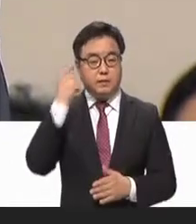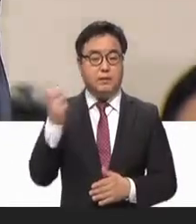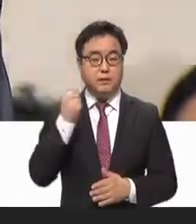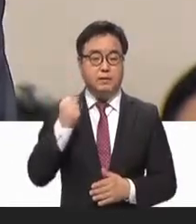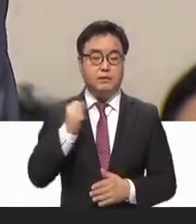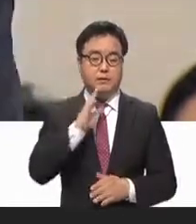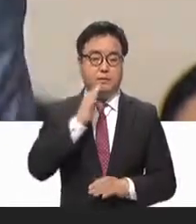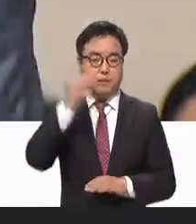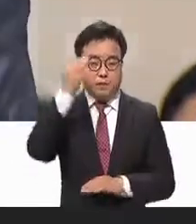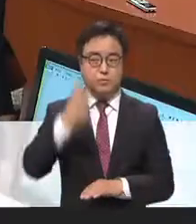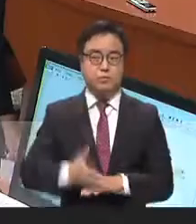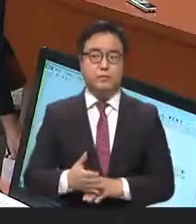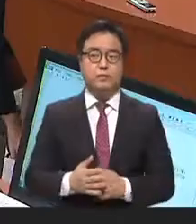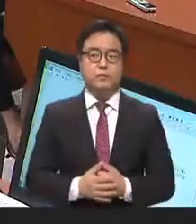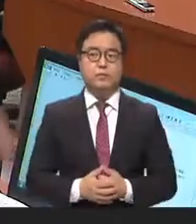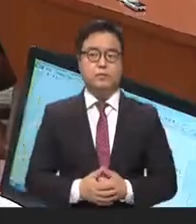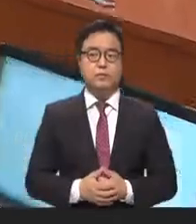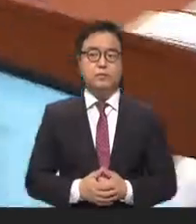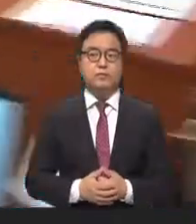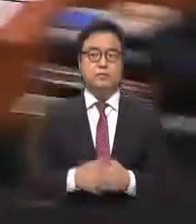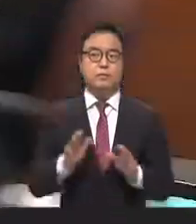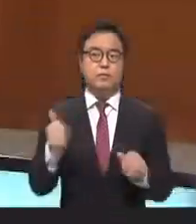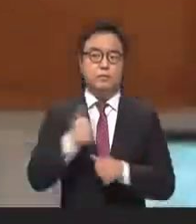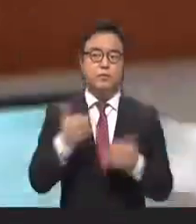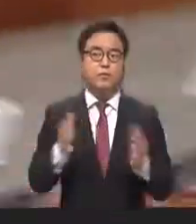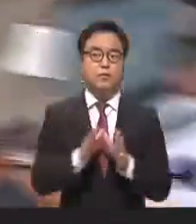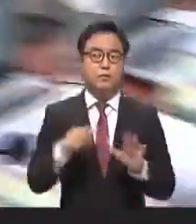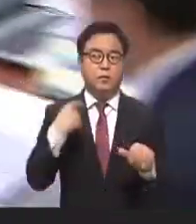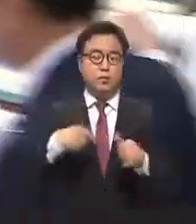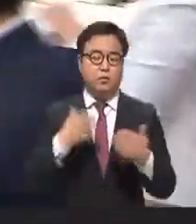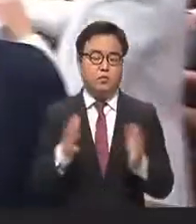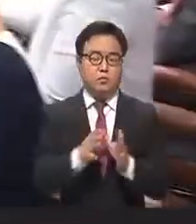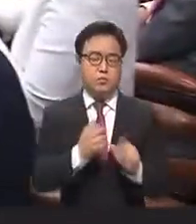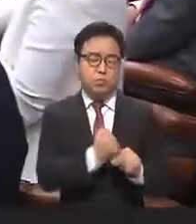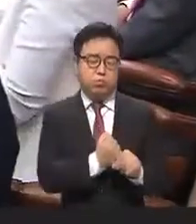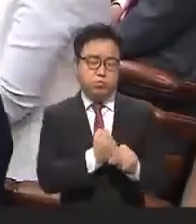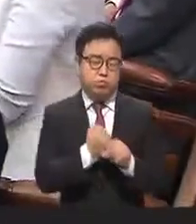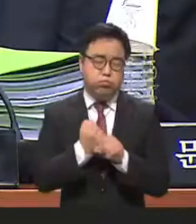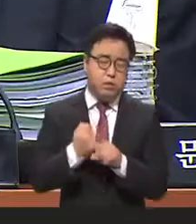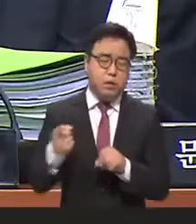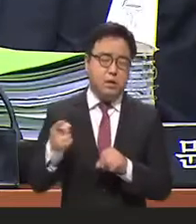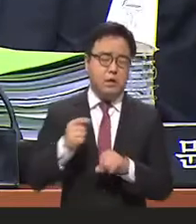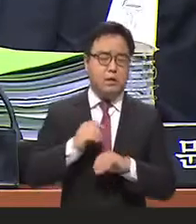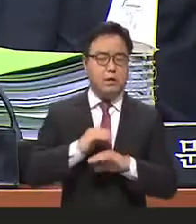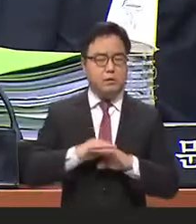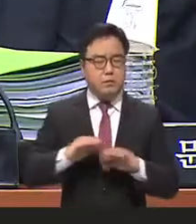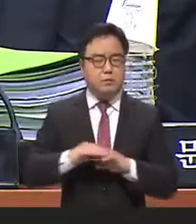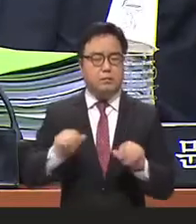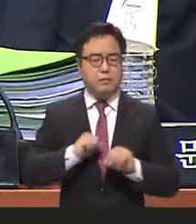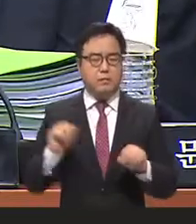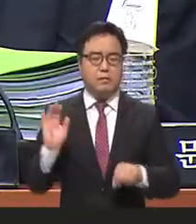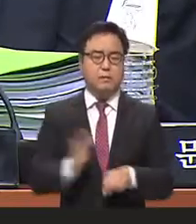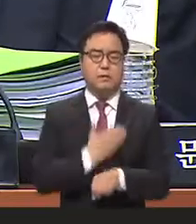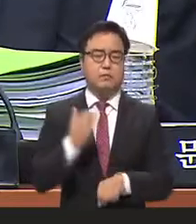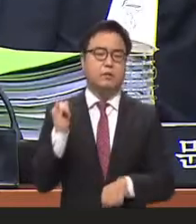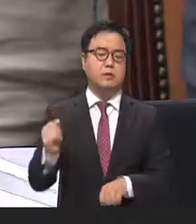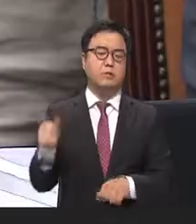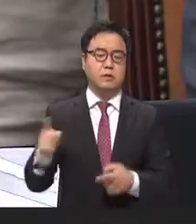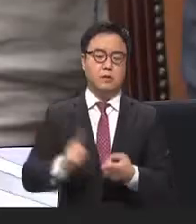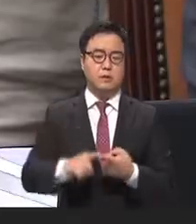정말 죄송합니다 상임위에서는 교육부의 아니한 대처에 대한 질타와 추궁도 이어졌습니다